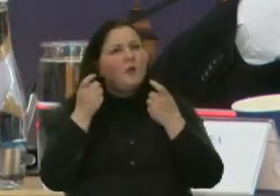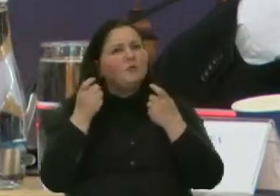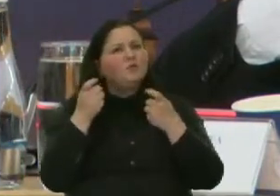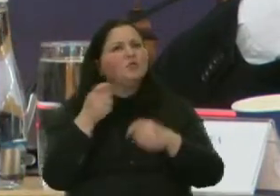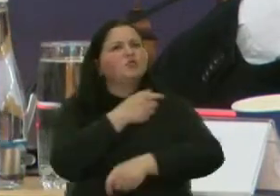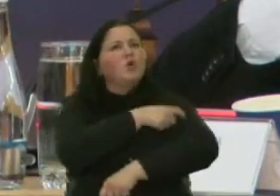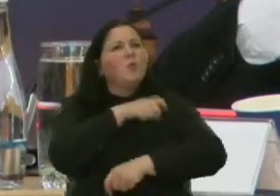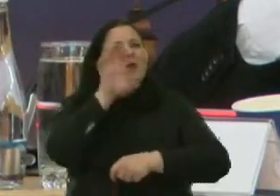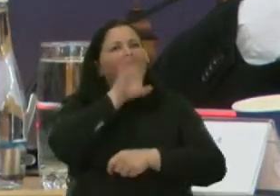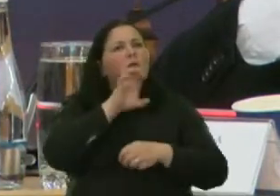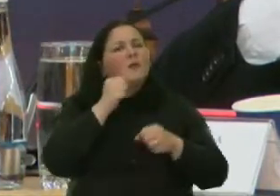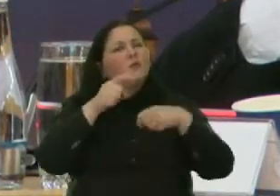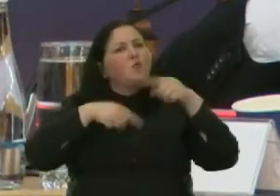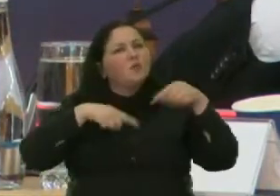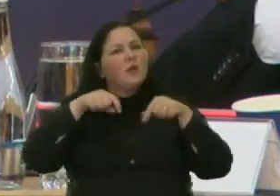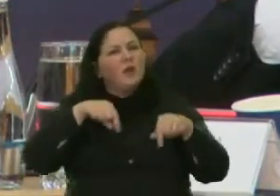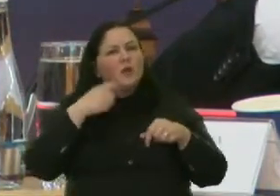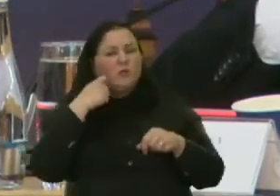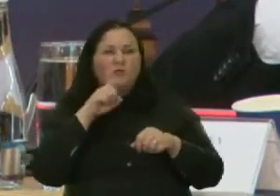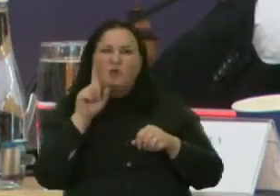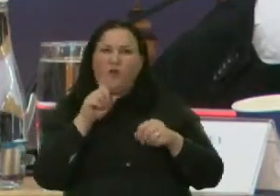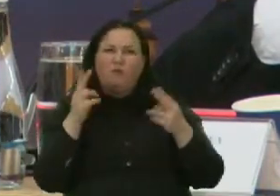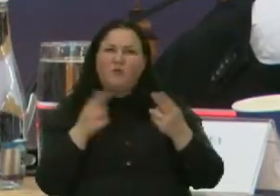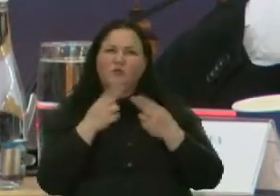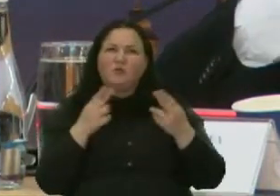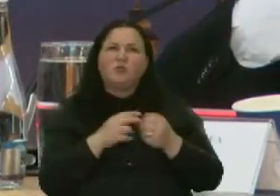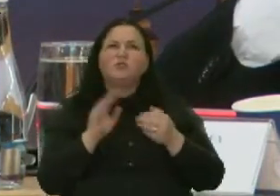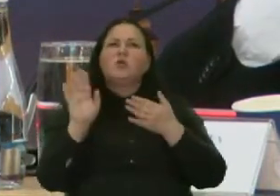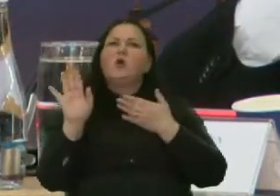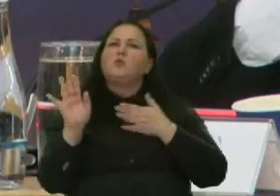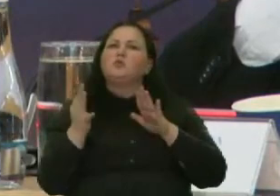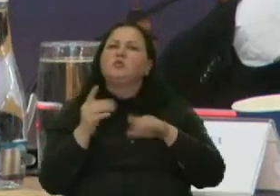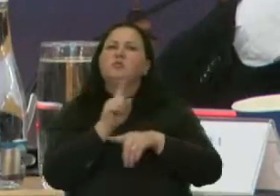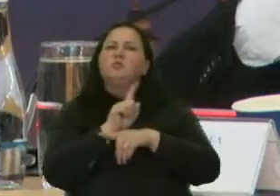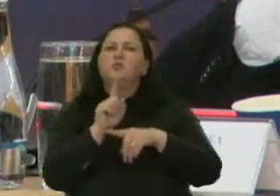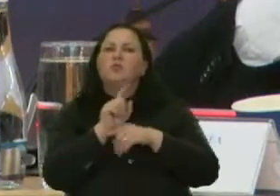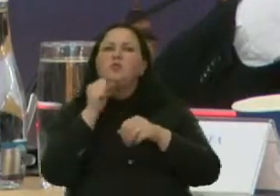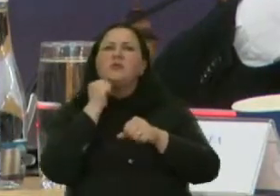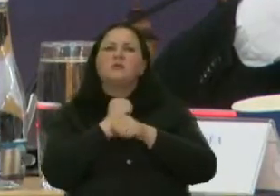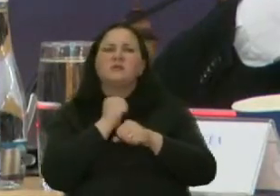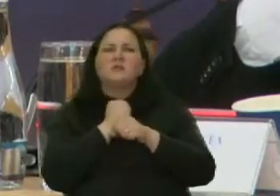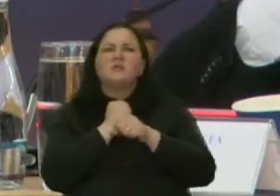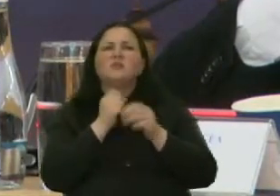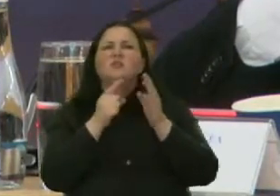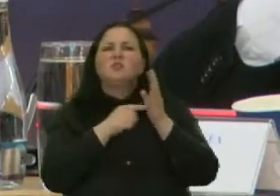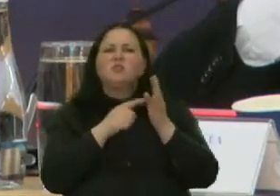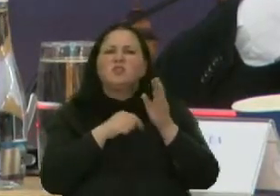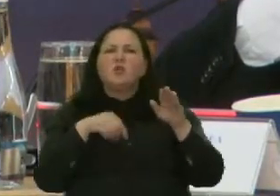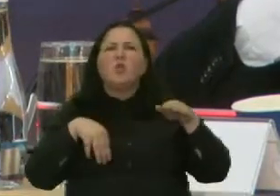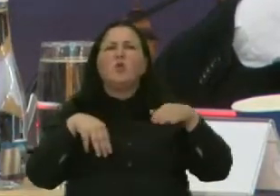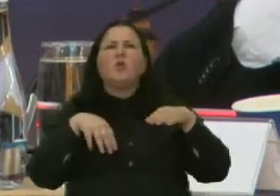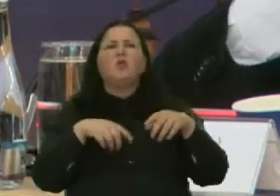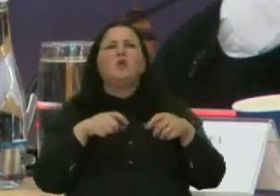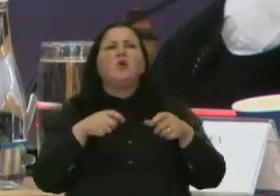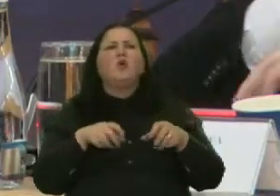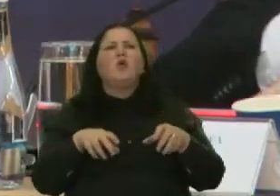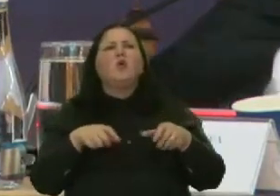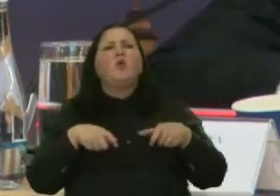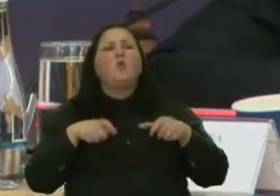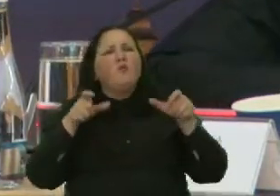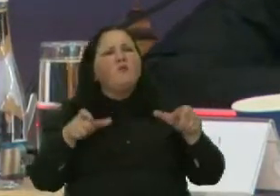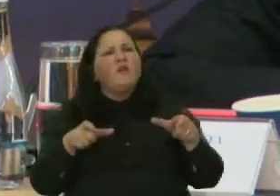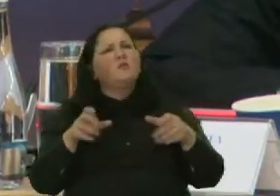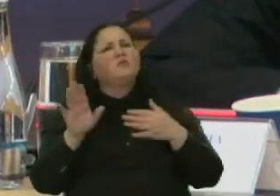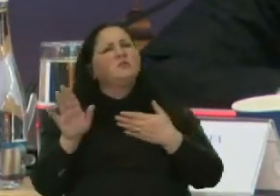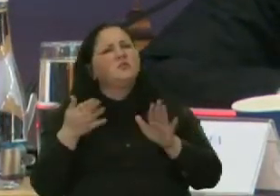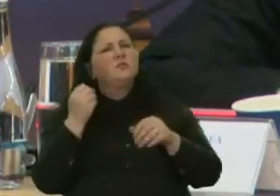Parlamentului european aici la Cluj n a fost ușor și au început lu să se miște cerând voie guvernul Lăsați ne dragă guvern să lucrăm că uitați În ce stare